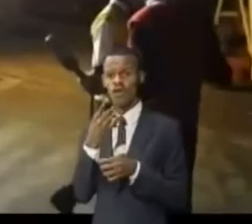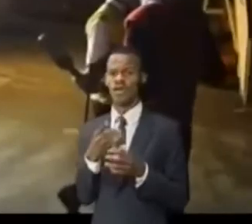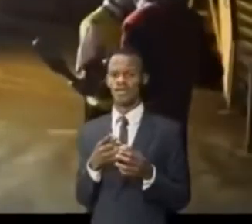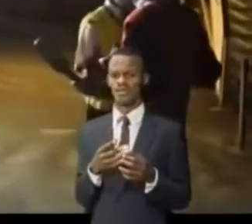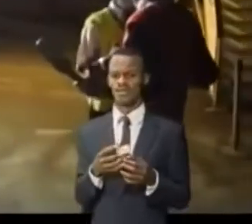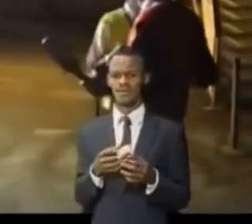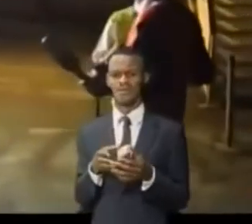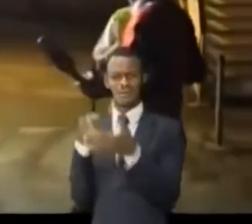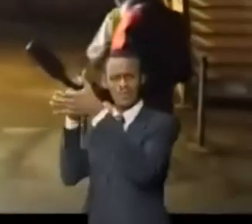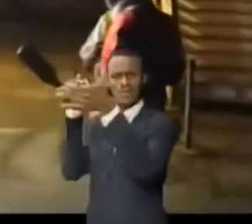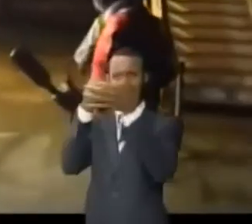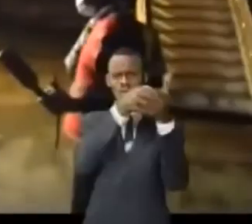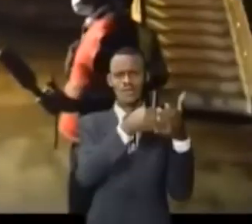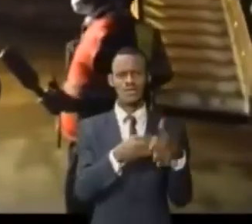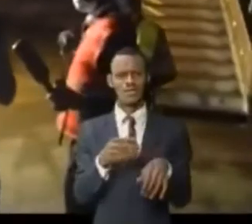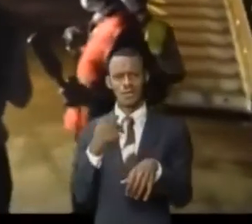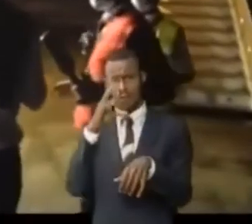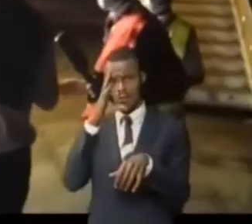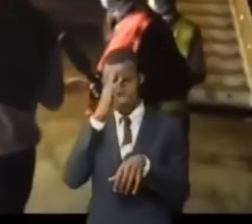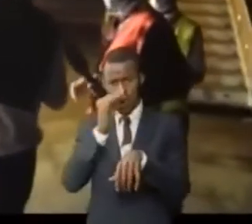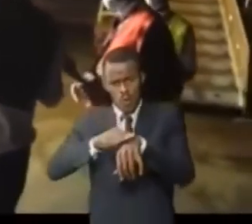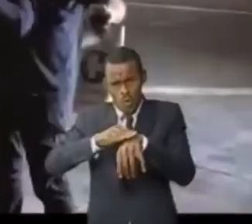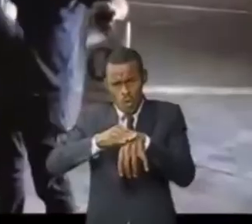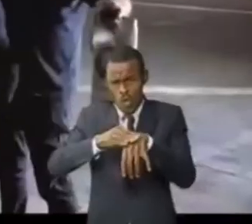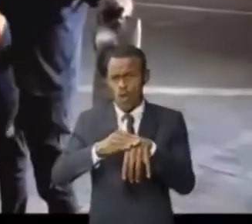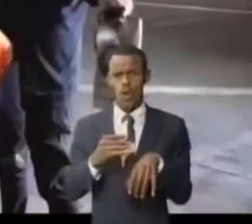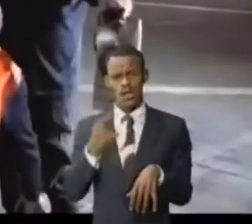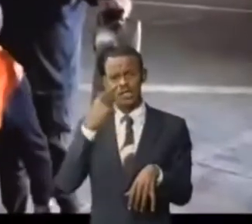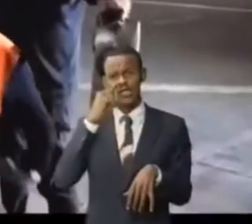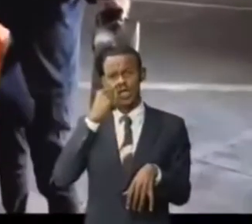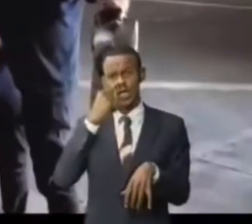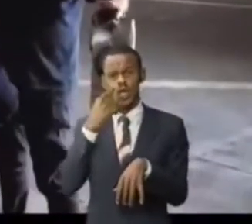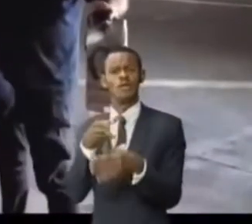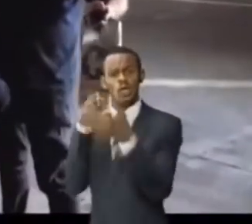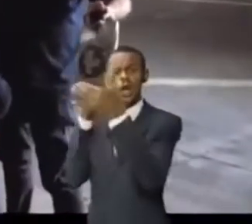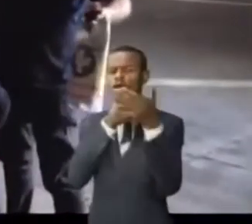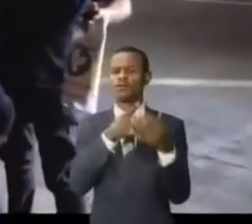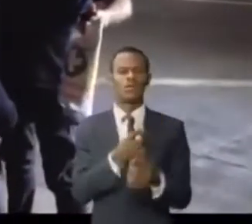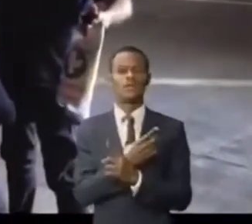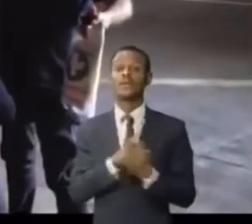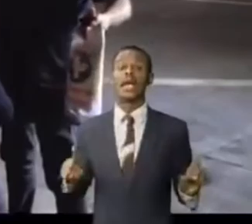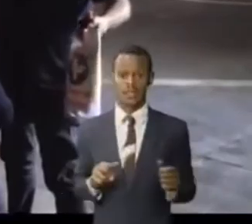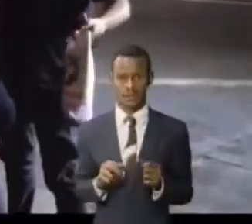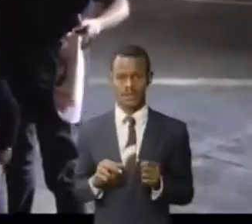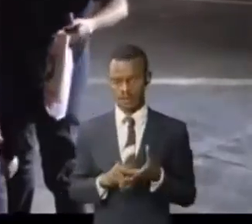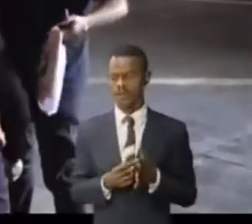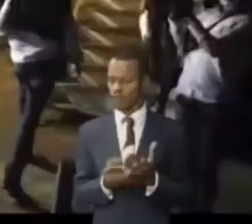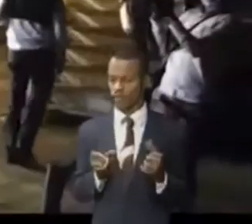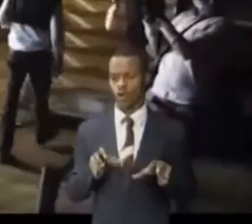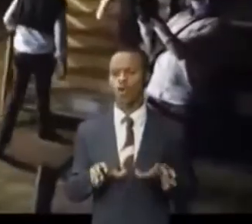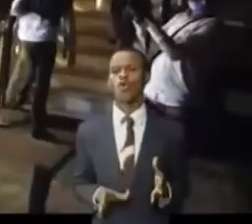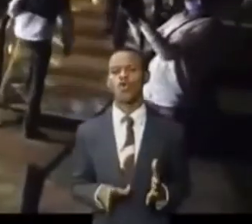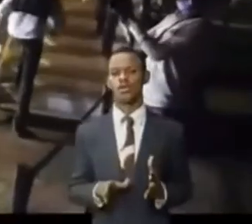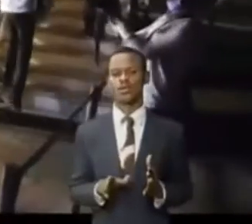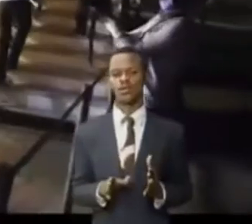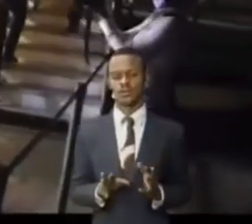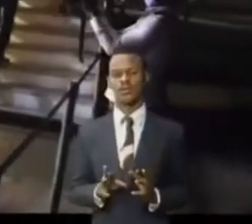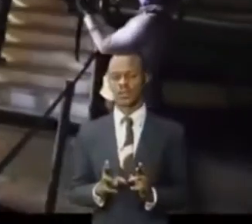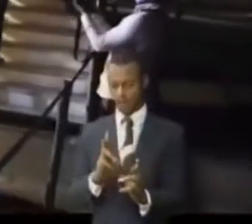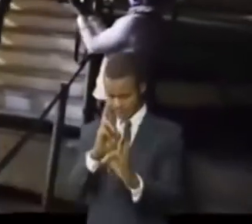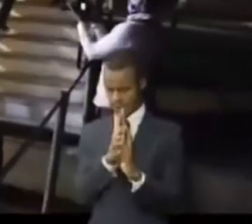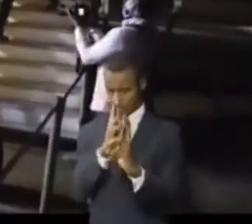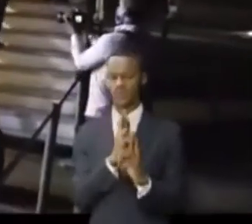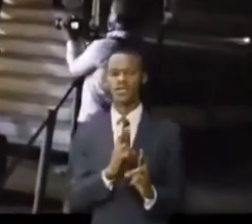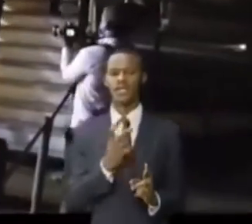aux États-Unis avec l'affaire George Floyd et en Europe, il est inacceptable qu'au